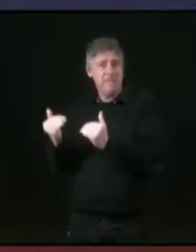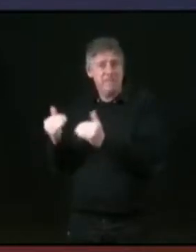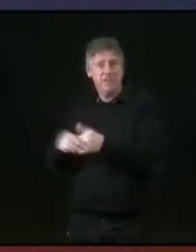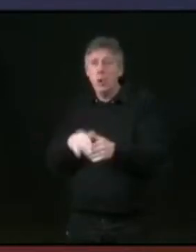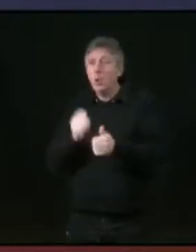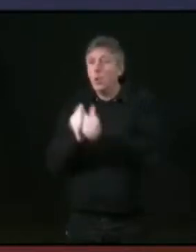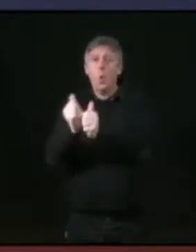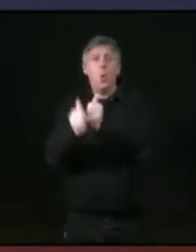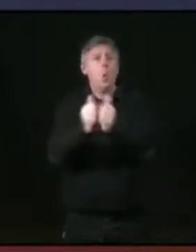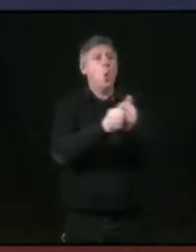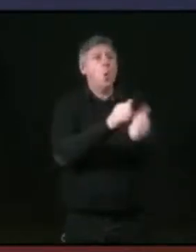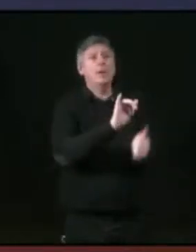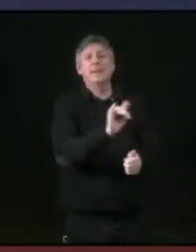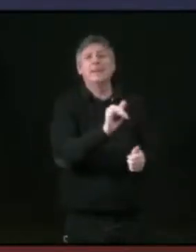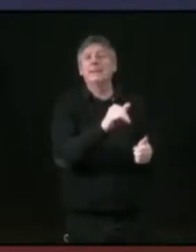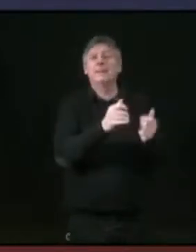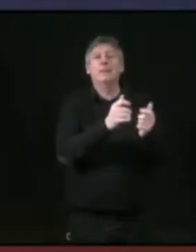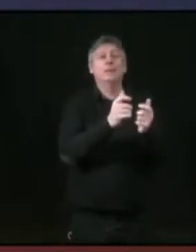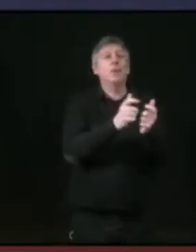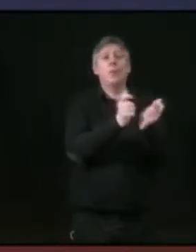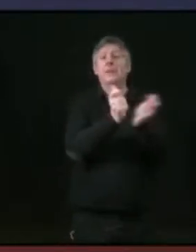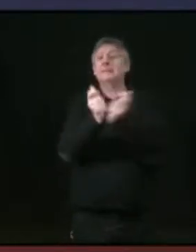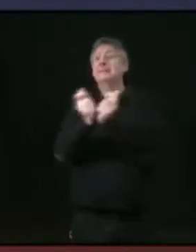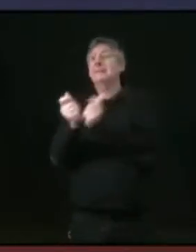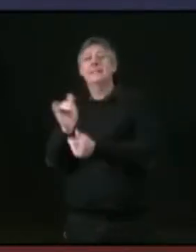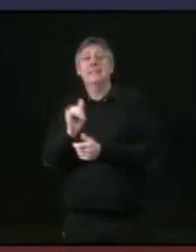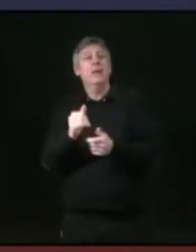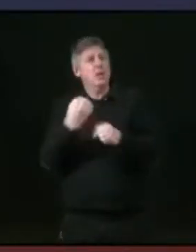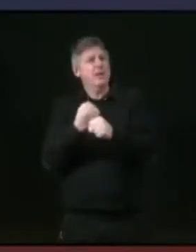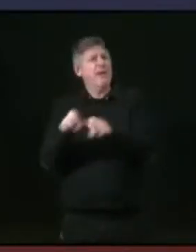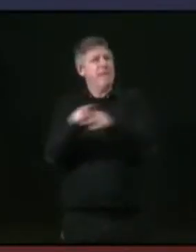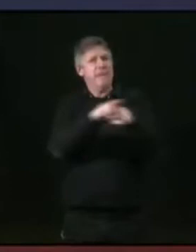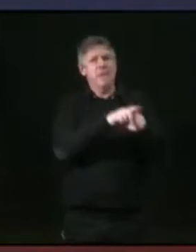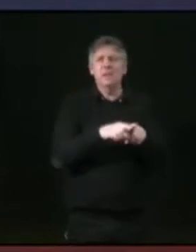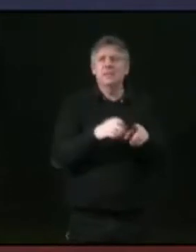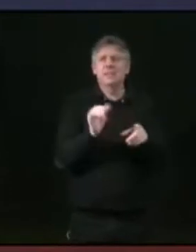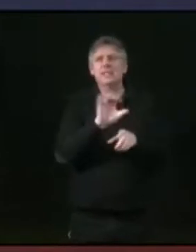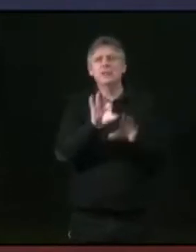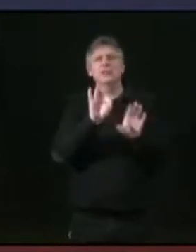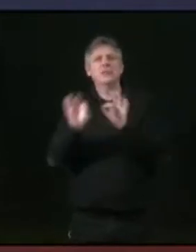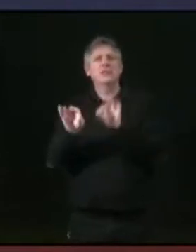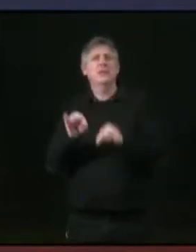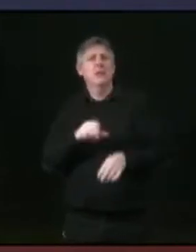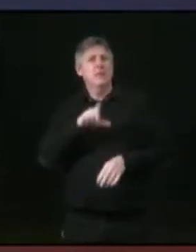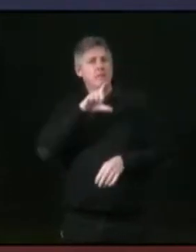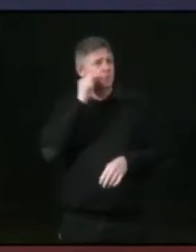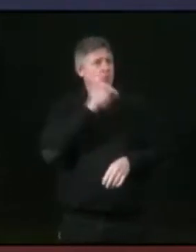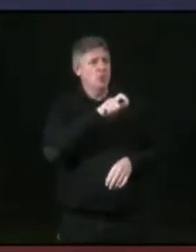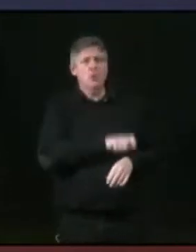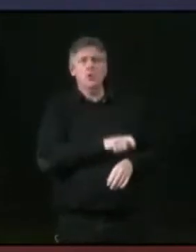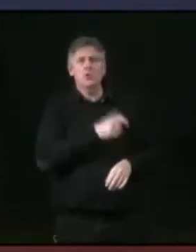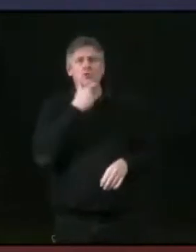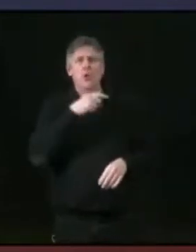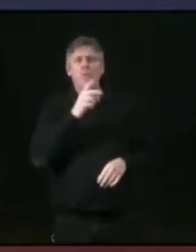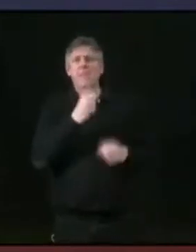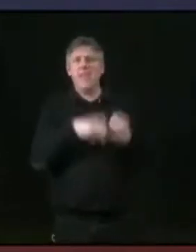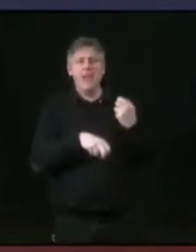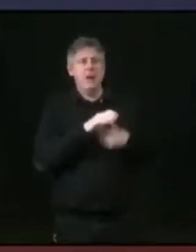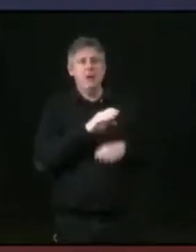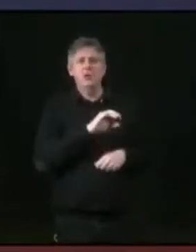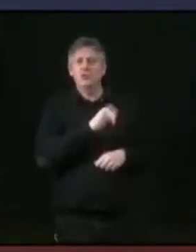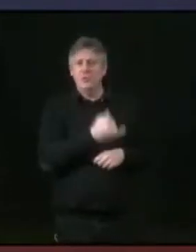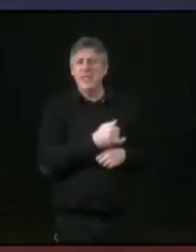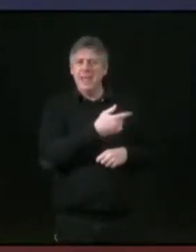concours pour voir celui qui va être choisi. Et donc, Jean-Pierre Bouillet a la charge de faire cela. Si la personne